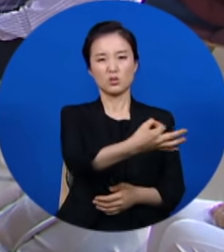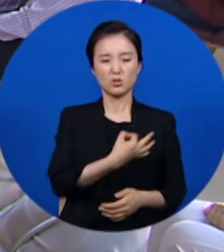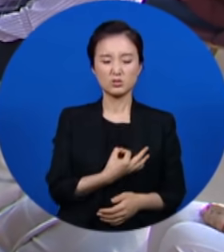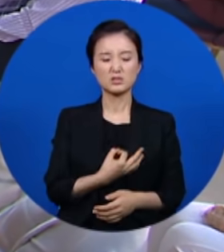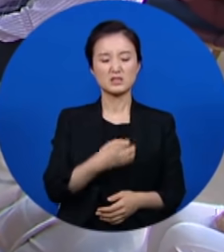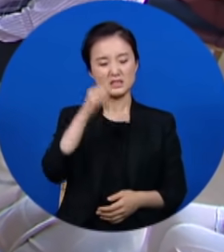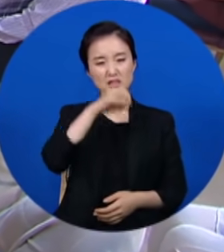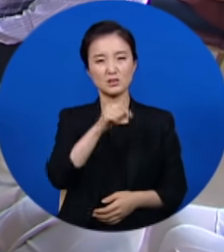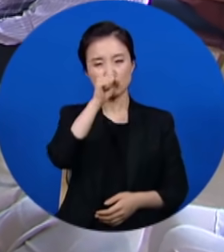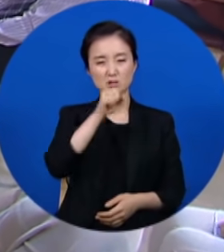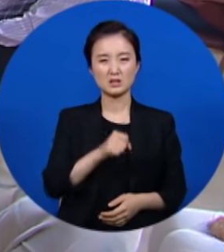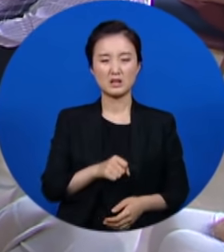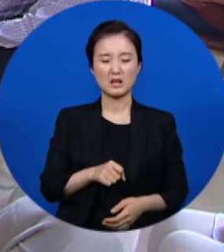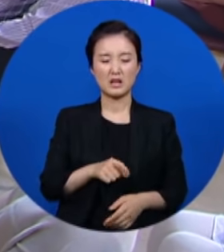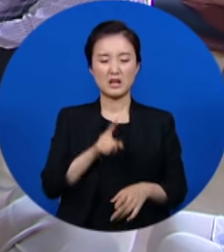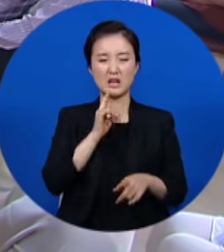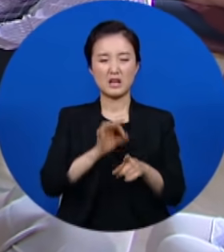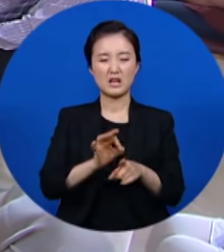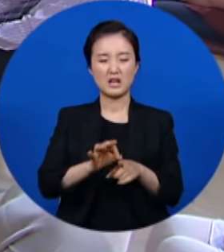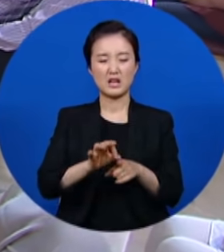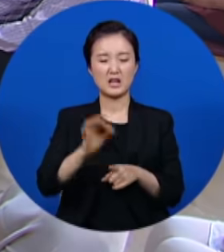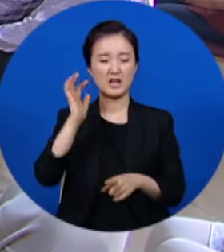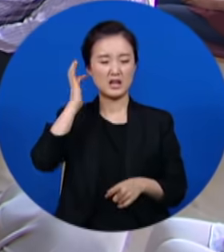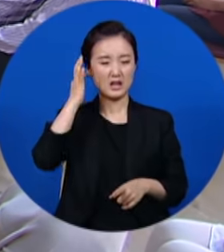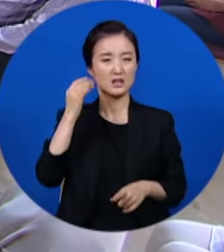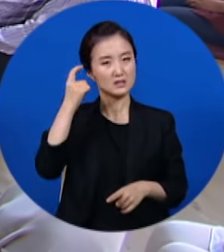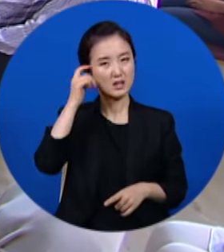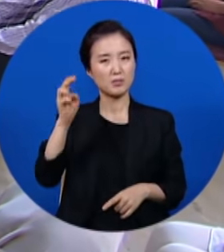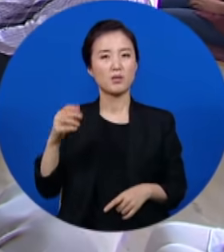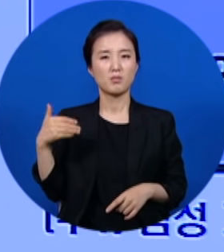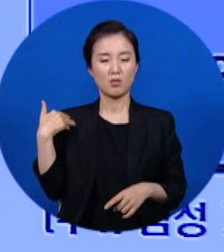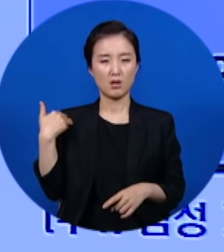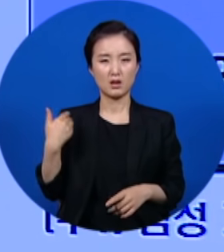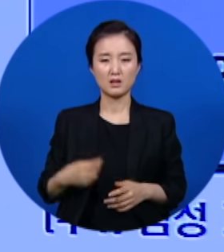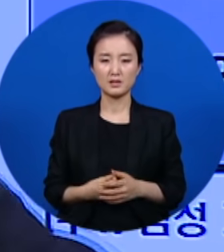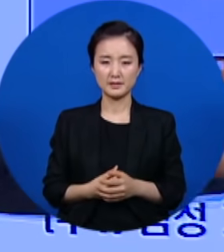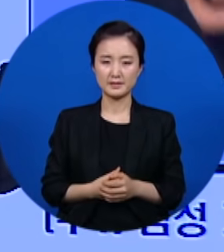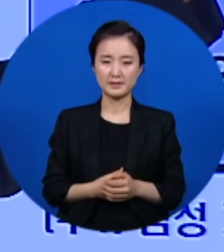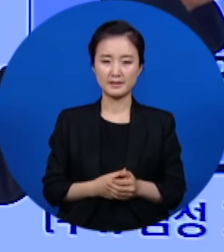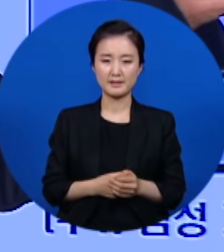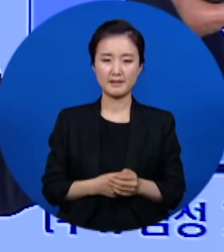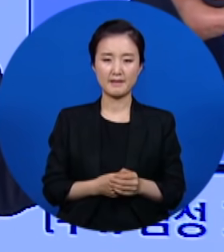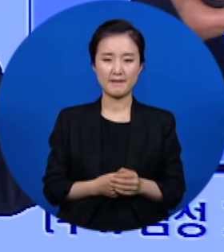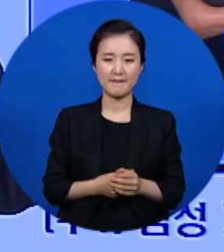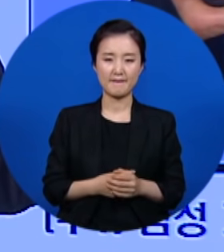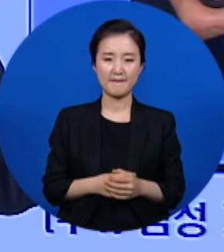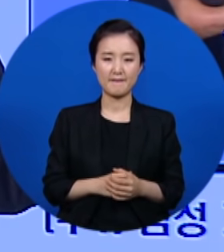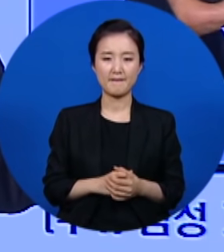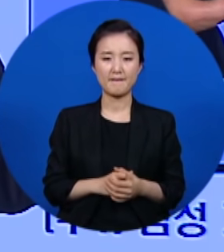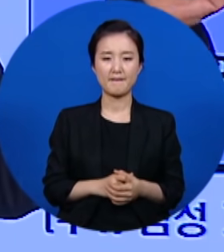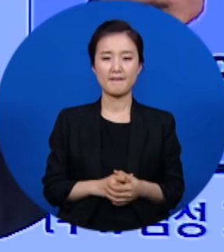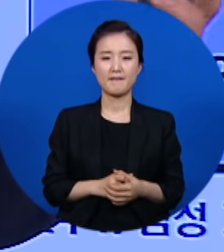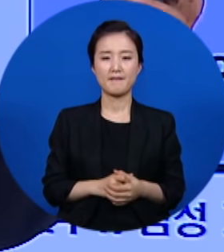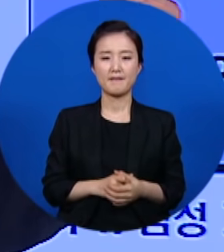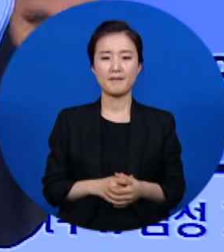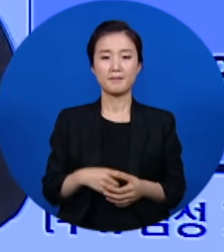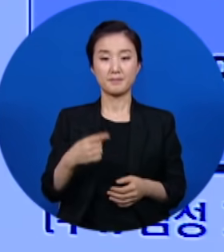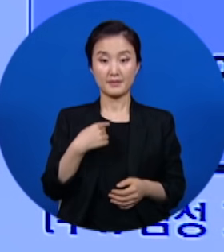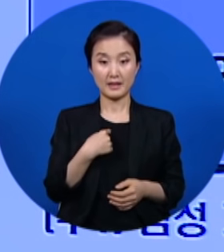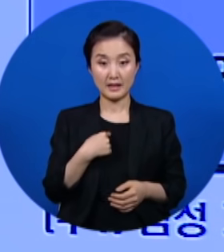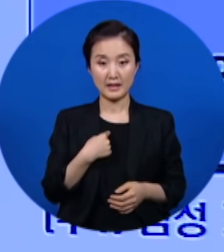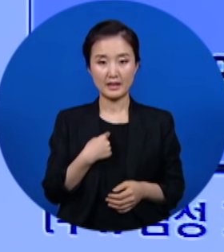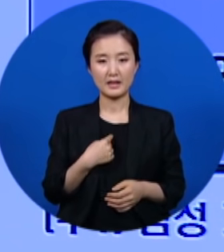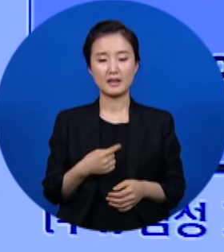또 그런데 이게 보통 문제가 아니거든요 5 직함 얼마전에 이어령 교수님의 뭐라고 했냐 이제는